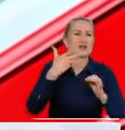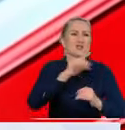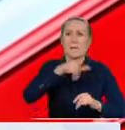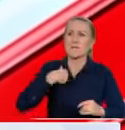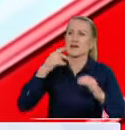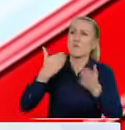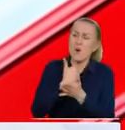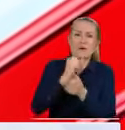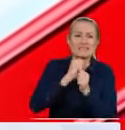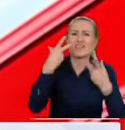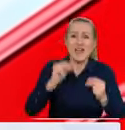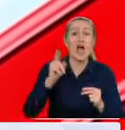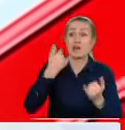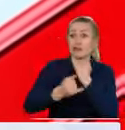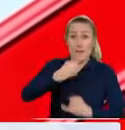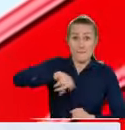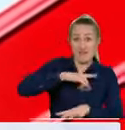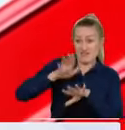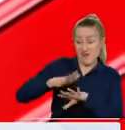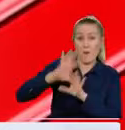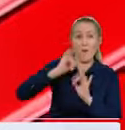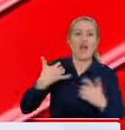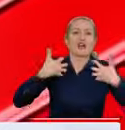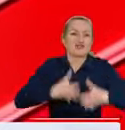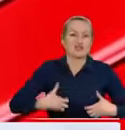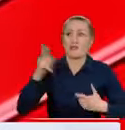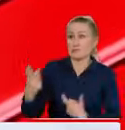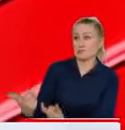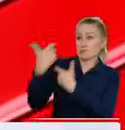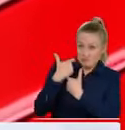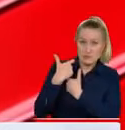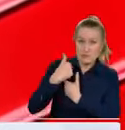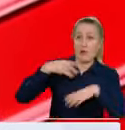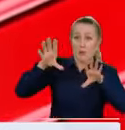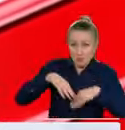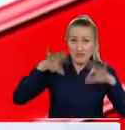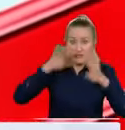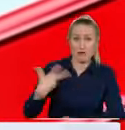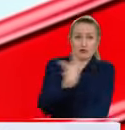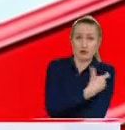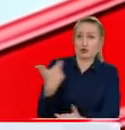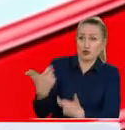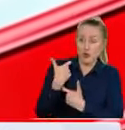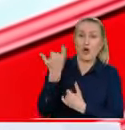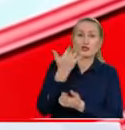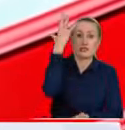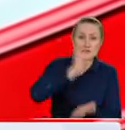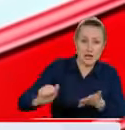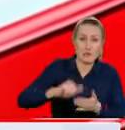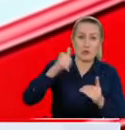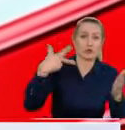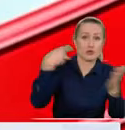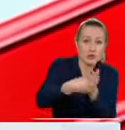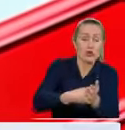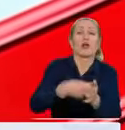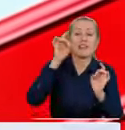będziemy traktowani jak zwierzęta gospodarcze, że można nas zaszczepić siłą albo nie, że można nam dziecko odebrać, zaszczepić, już